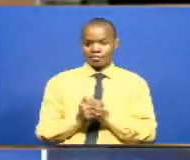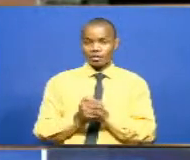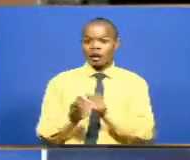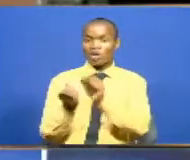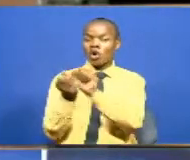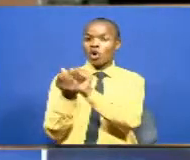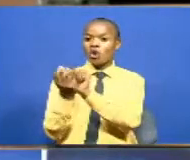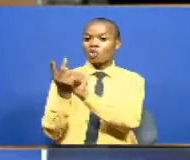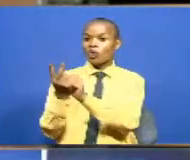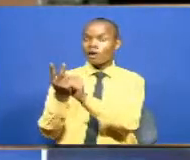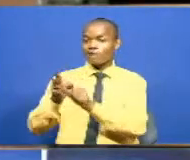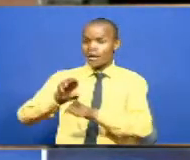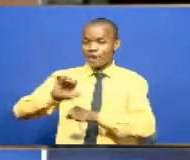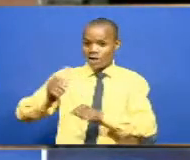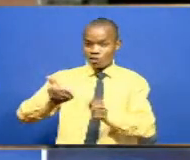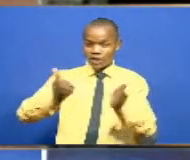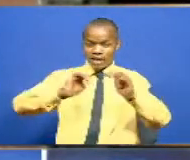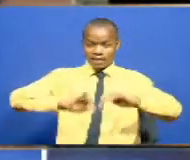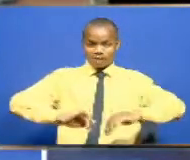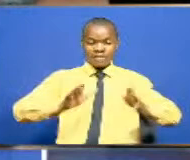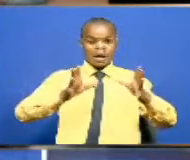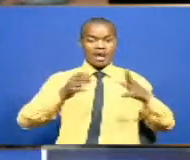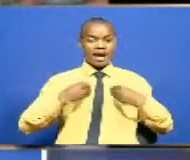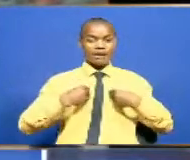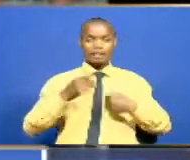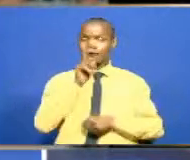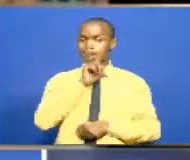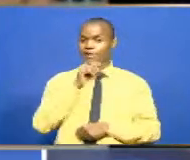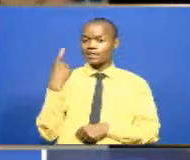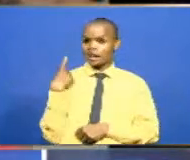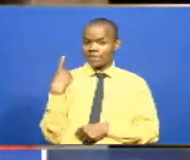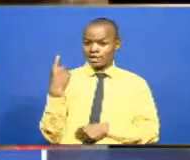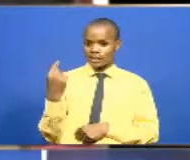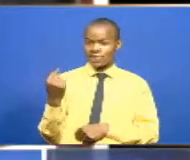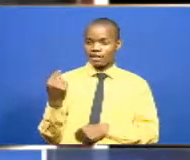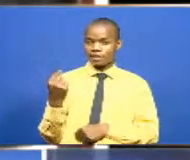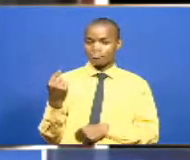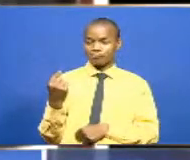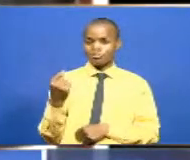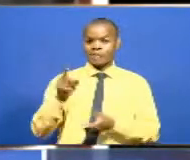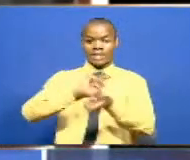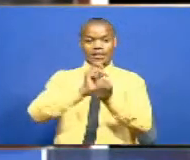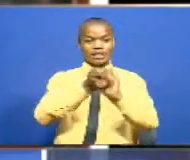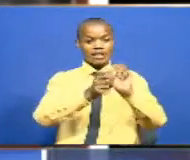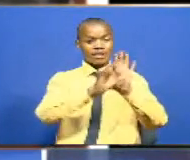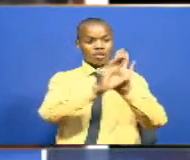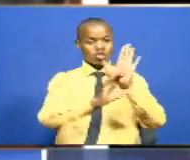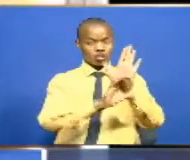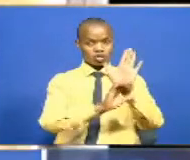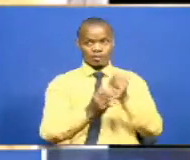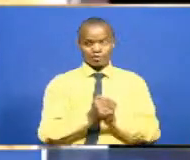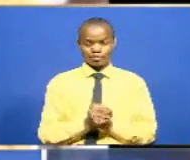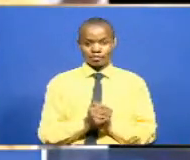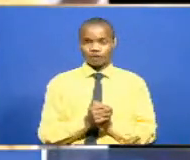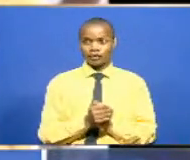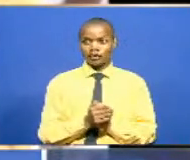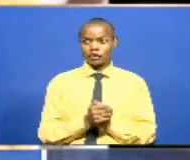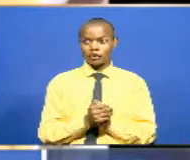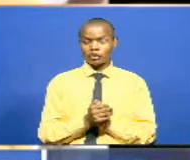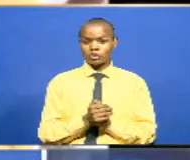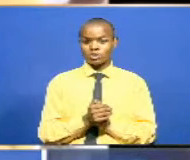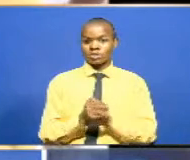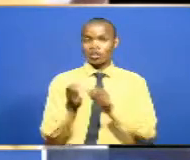12 tayari yameidhinisha mswada wa marekebisho ya katiba ya mwaka 2020, na mabunge ya kaunti 12